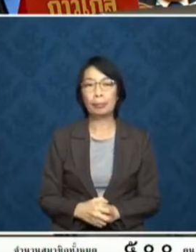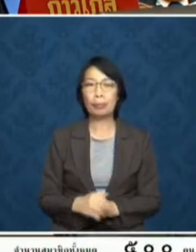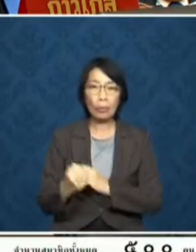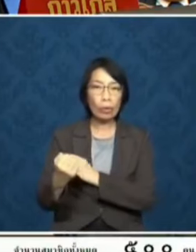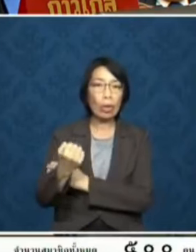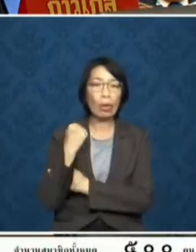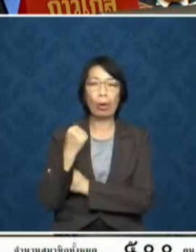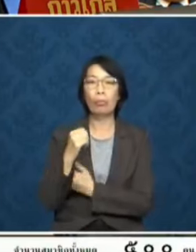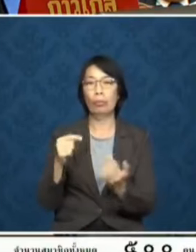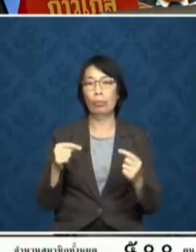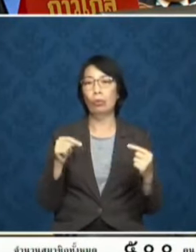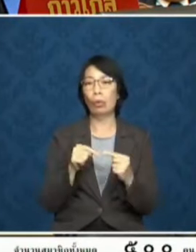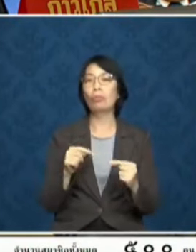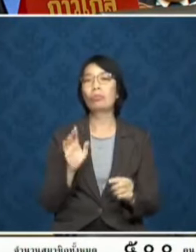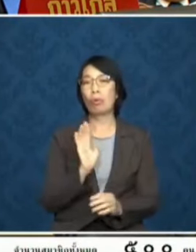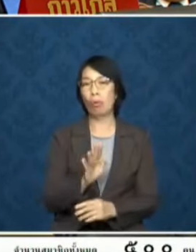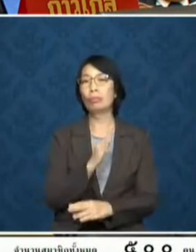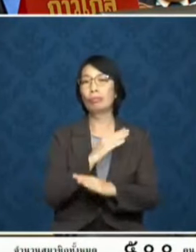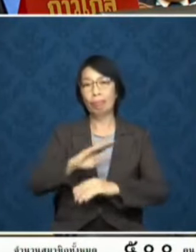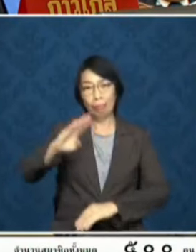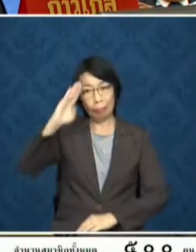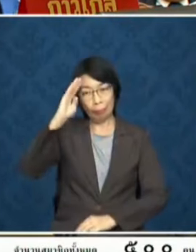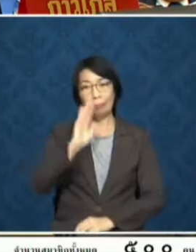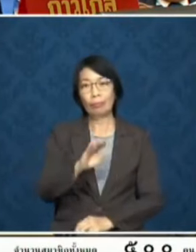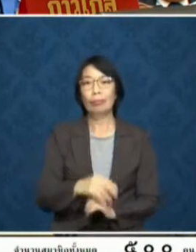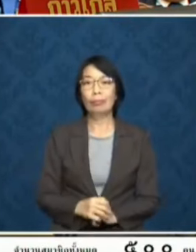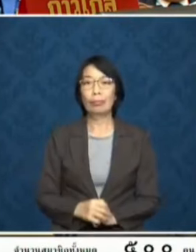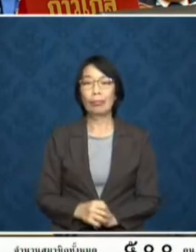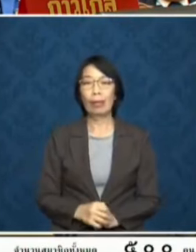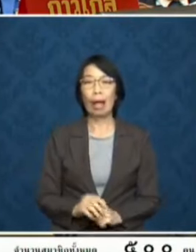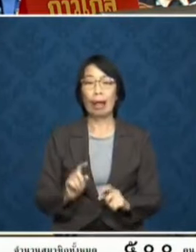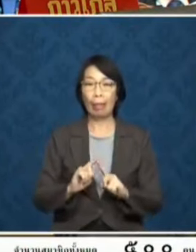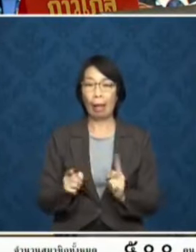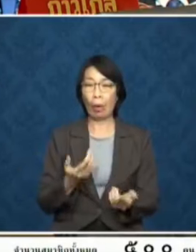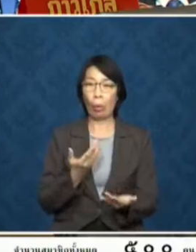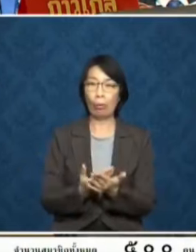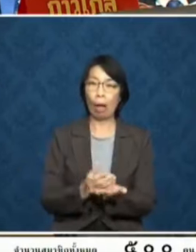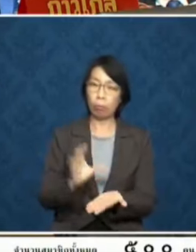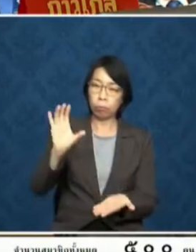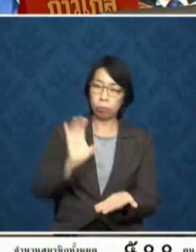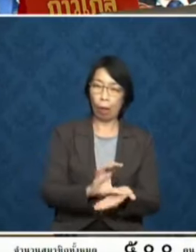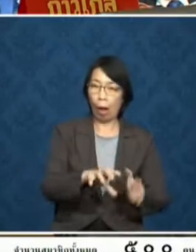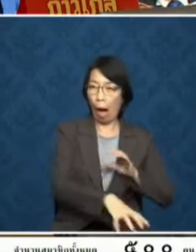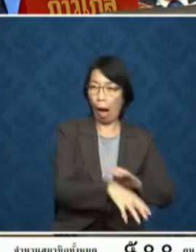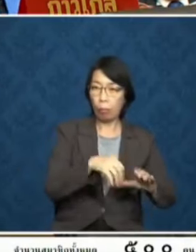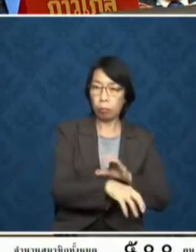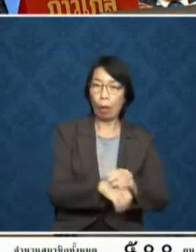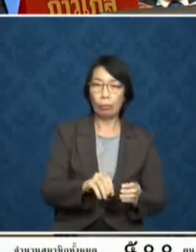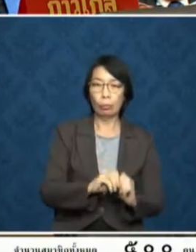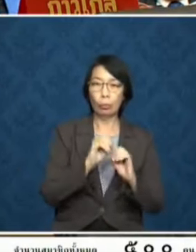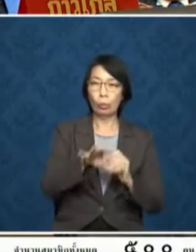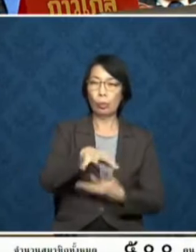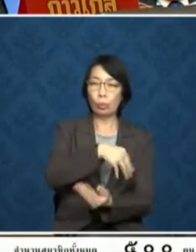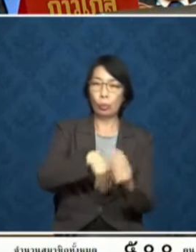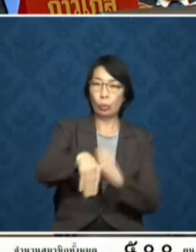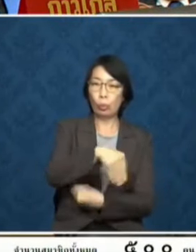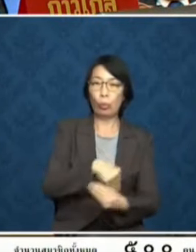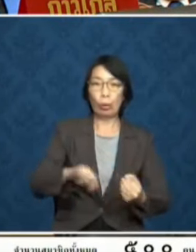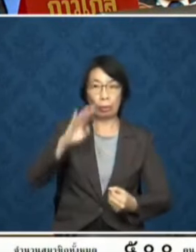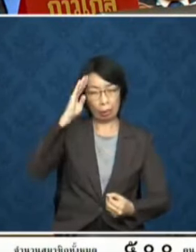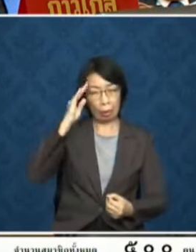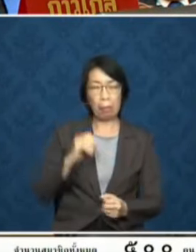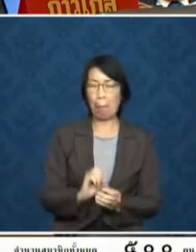คงในเขตทหารแต่ก็ปฏิเสธไม่ได้ค่ะว่ามูลค่าขุมทรัพย์ใต้ดินที่สะพัดในกองทัพปริมาณมหาศาล